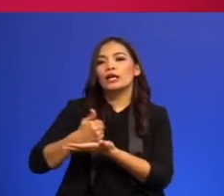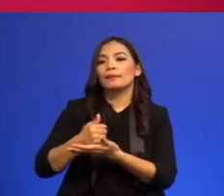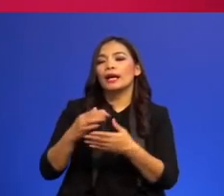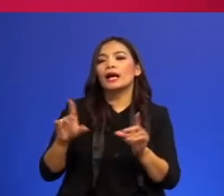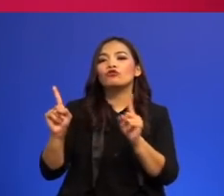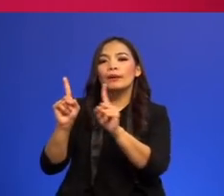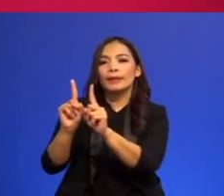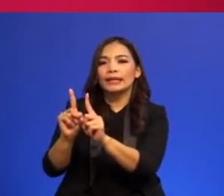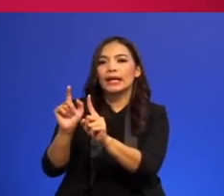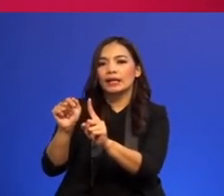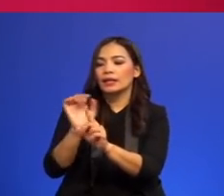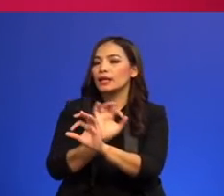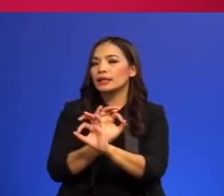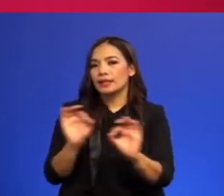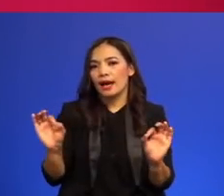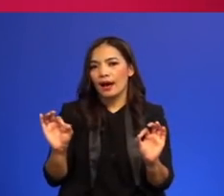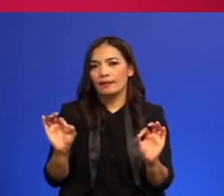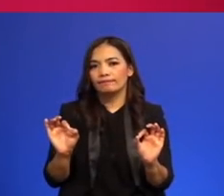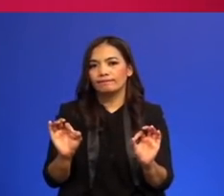menikah.